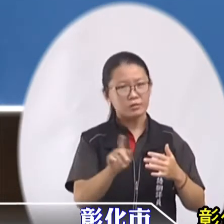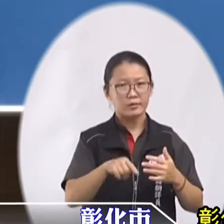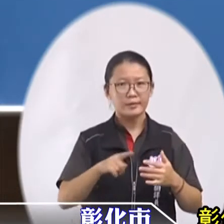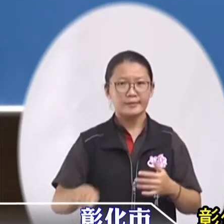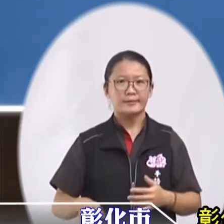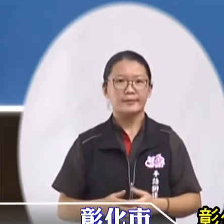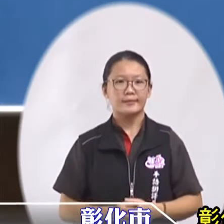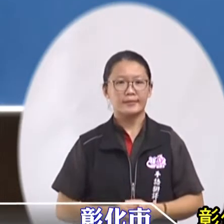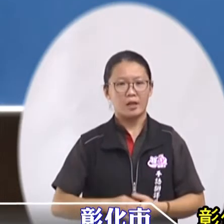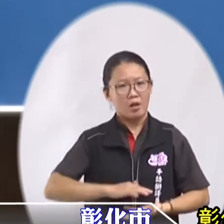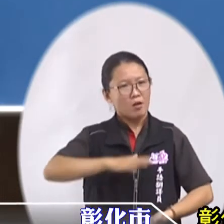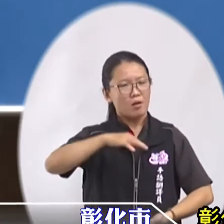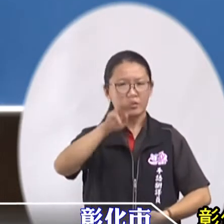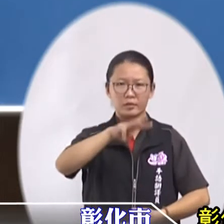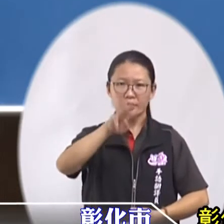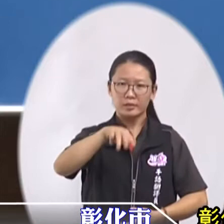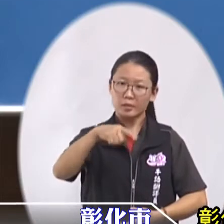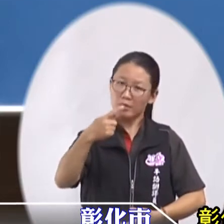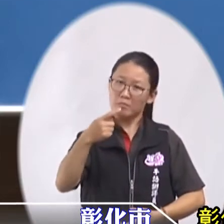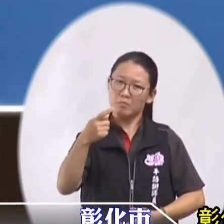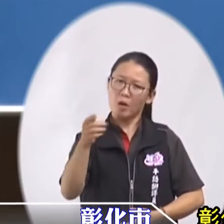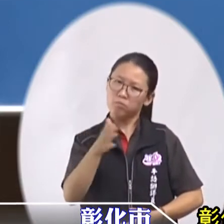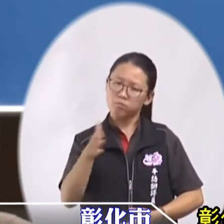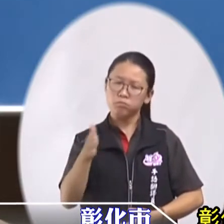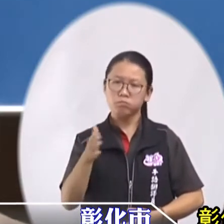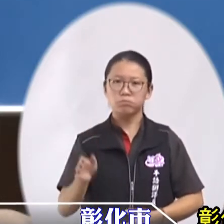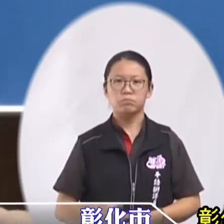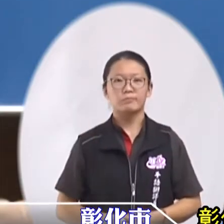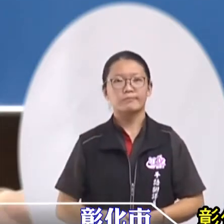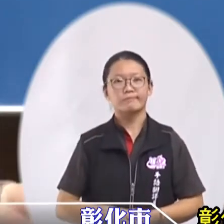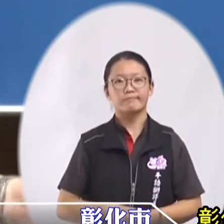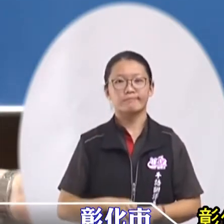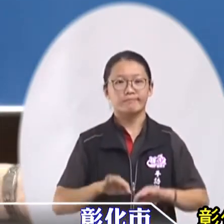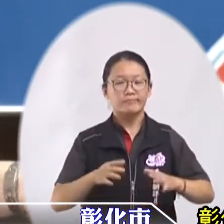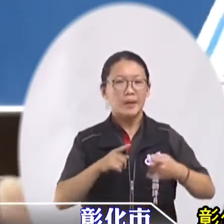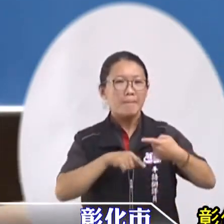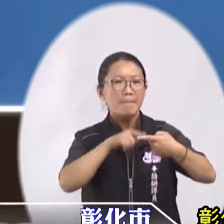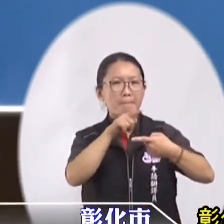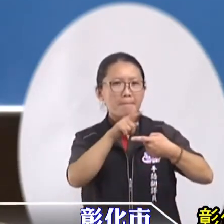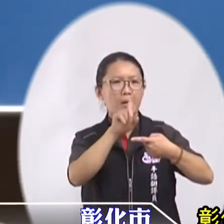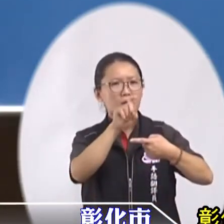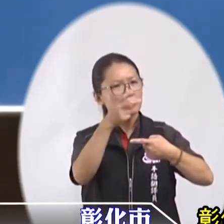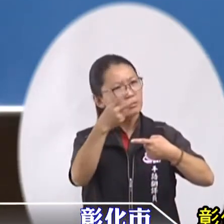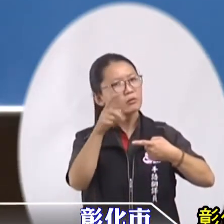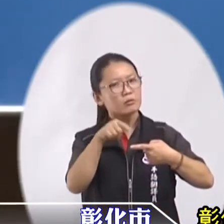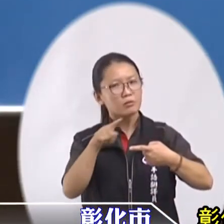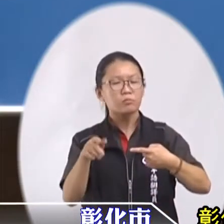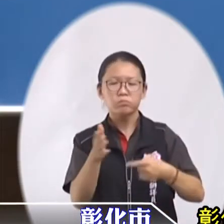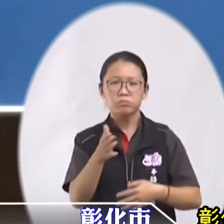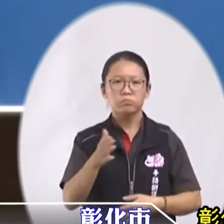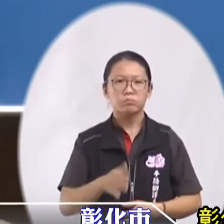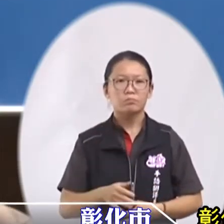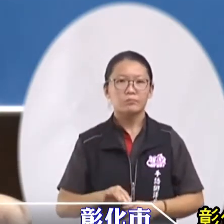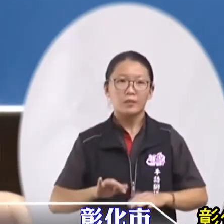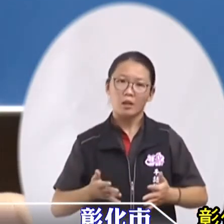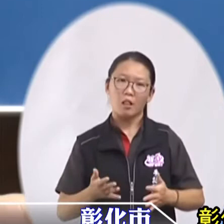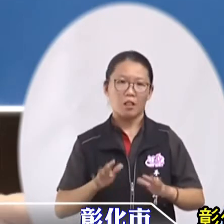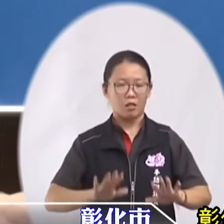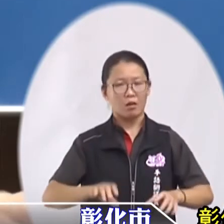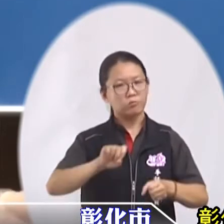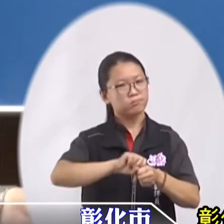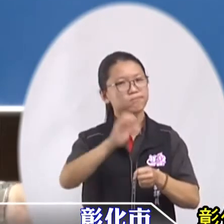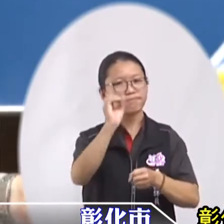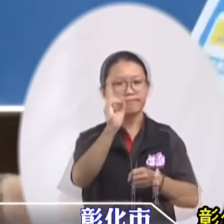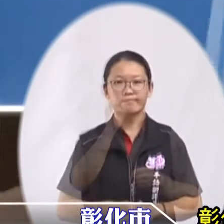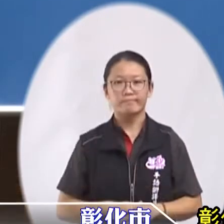在3165人哈，平均确诊者的居家隔离人数维持在12人，赶快哈，无确诊嘛无